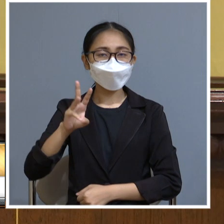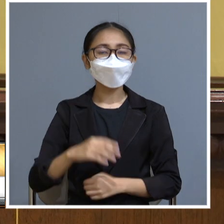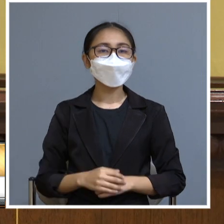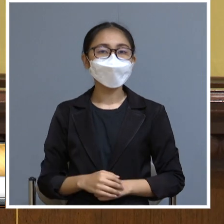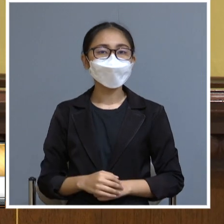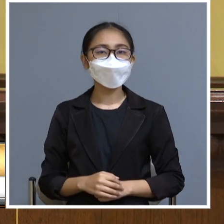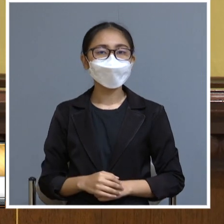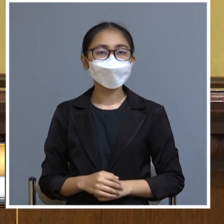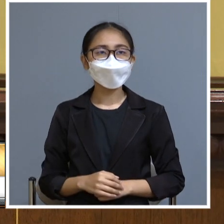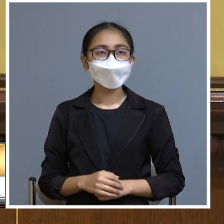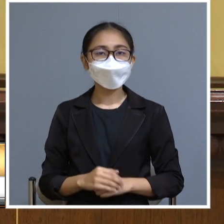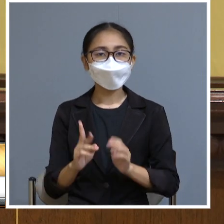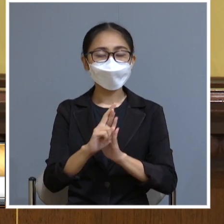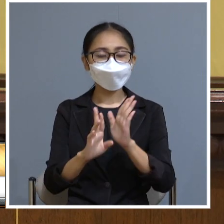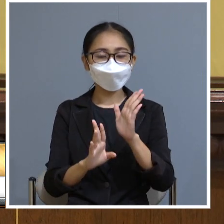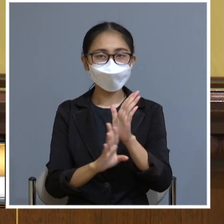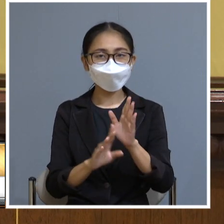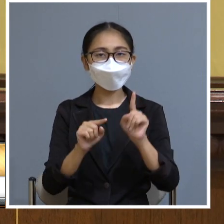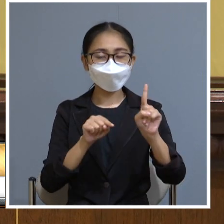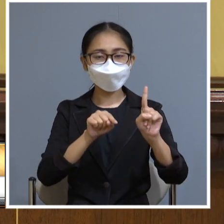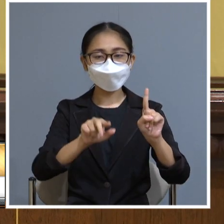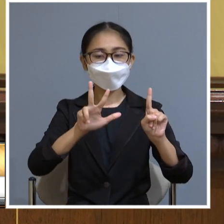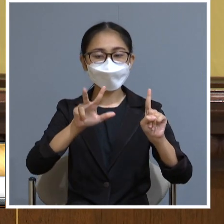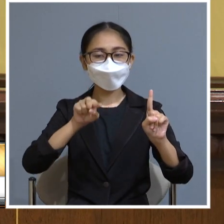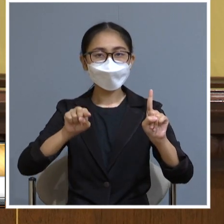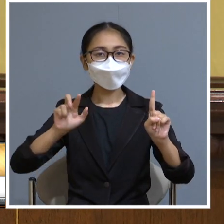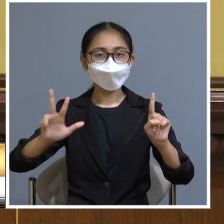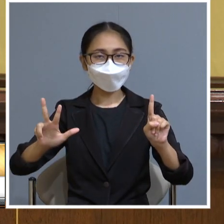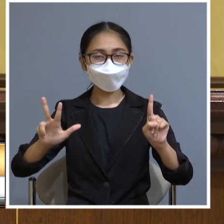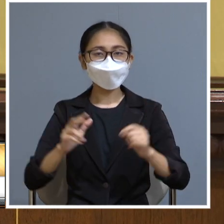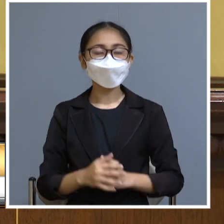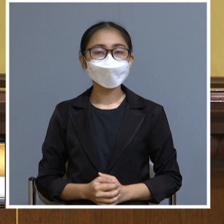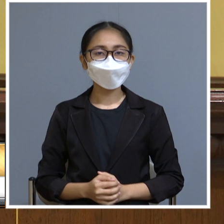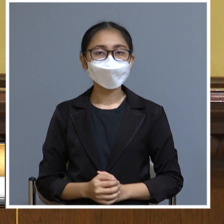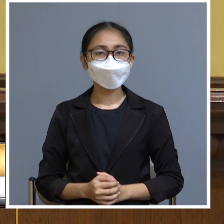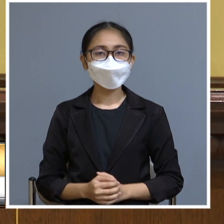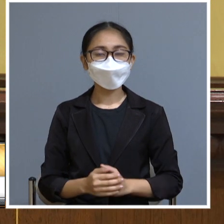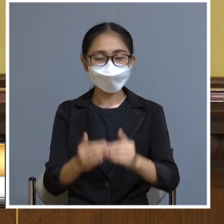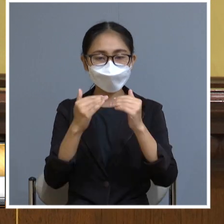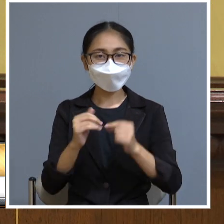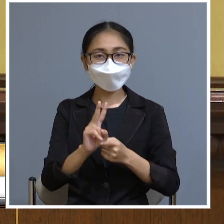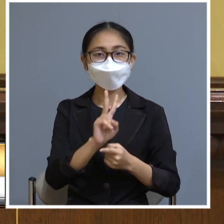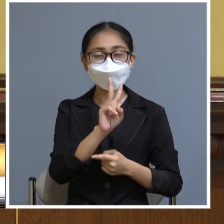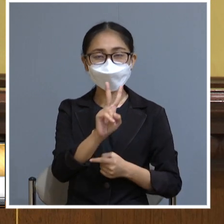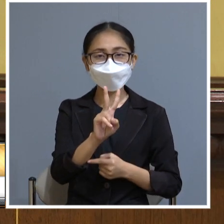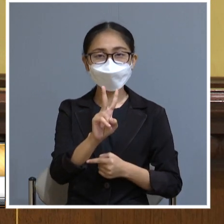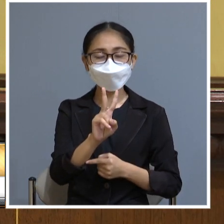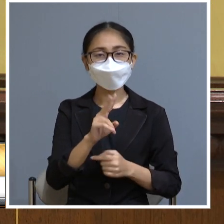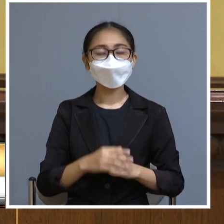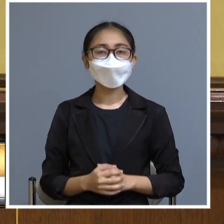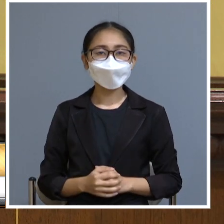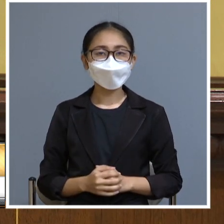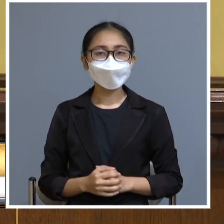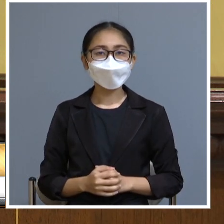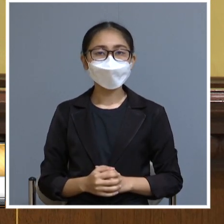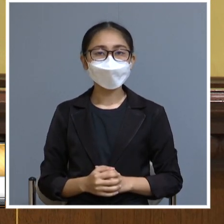มนิรัฐอยู่ในระเบียบวาระที่ 1.3.3 รำดับที่ 2 จะเปนทูถามของคุิยมแวชค